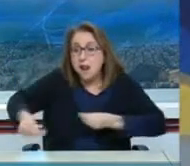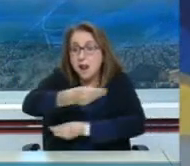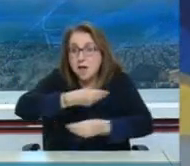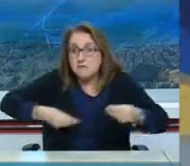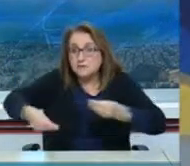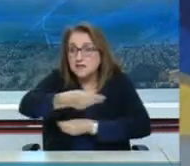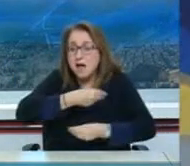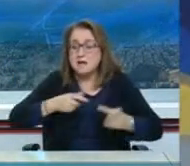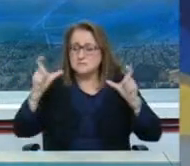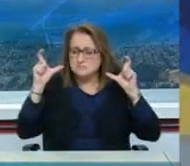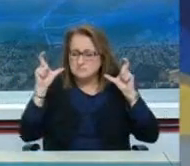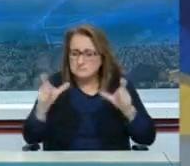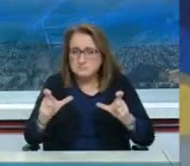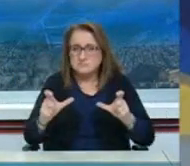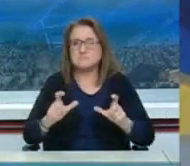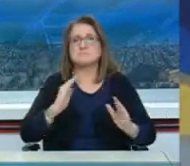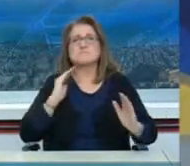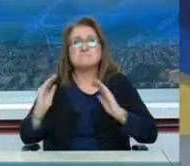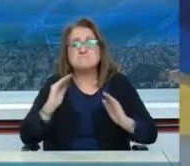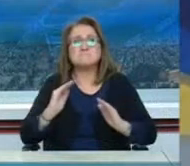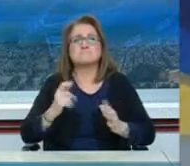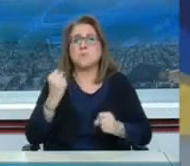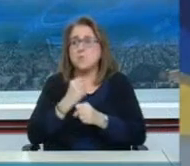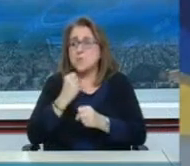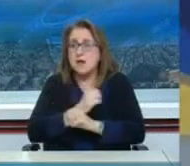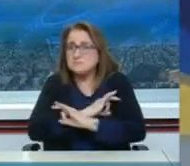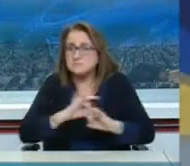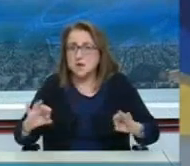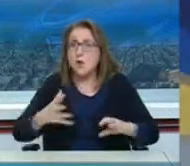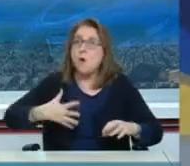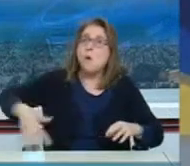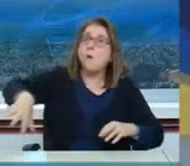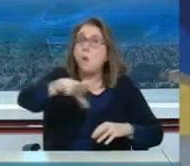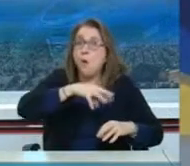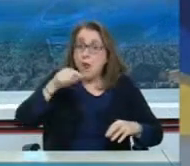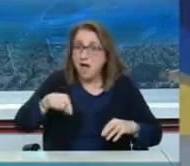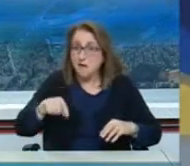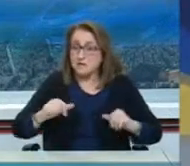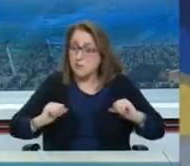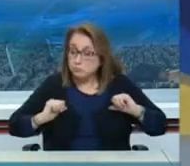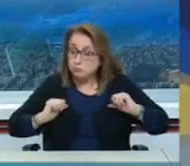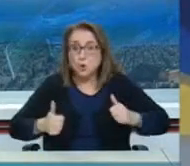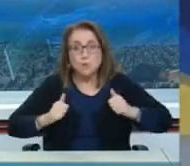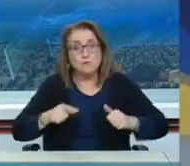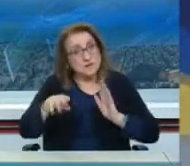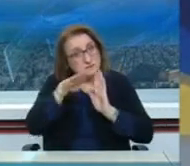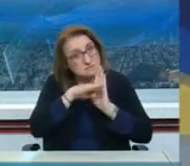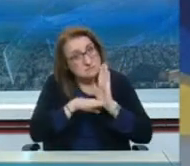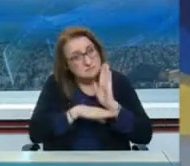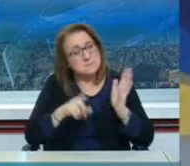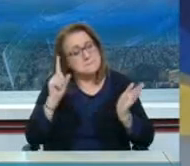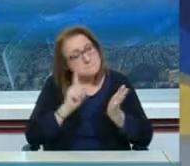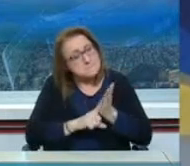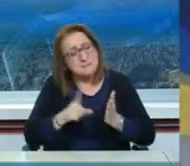απασχόλησης. Πρωτοβουλίες που πρέπει να εξαιρεθούν ως προς τις συγκεκριμένες και σχετικές